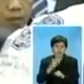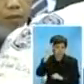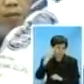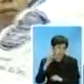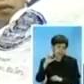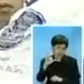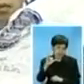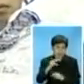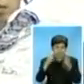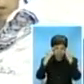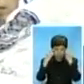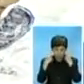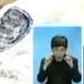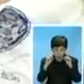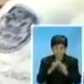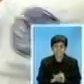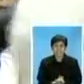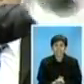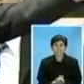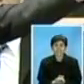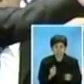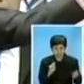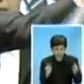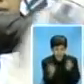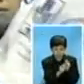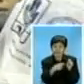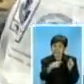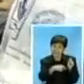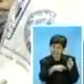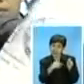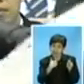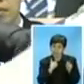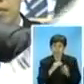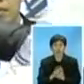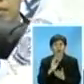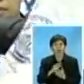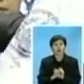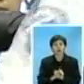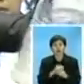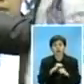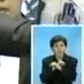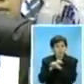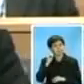กรณีการบริหารจัดการของบริจาคของสปพ.ที่ไร้ประสิทธิภาพเอาไว้อีกด้วยค่ะ